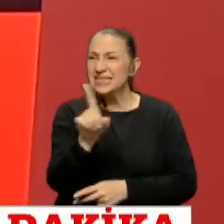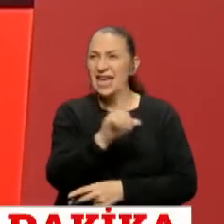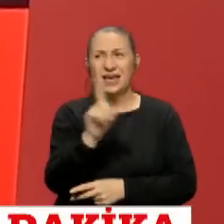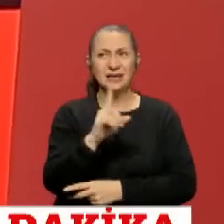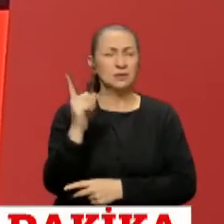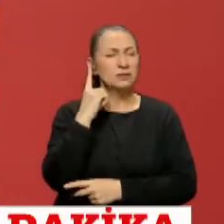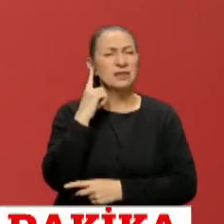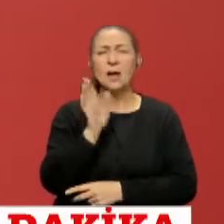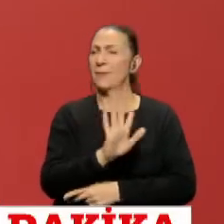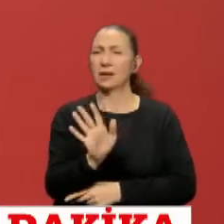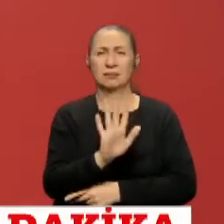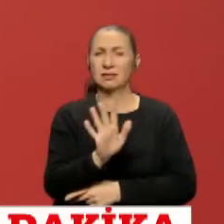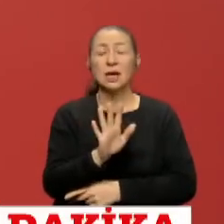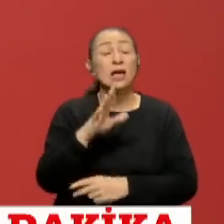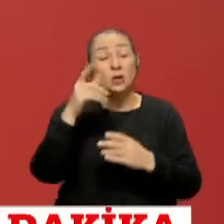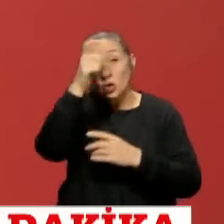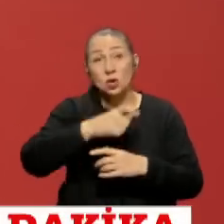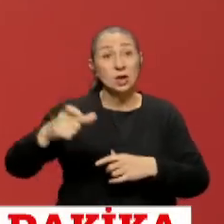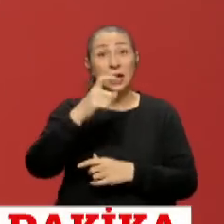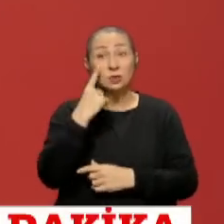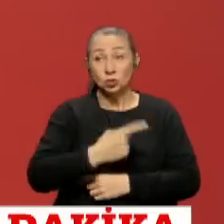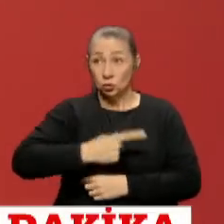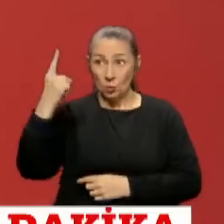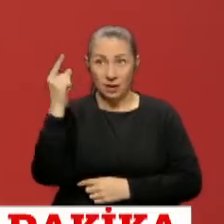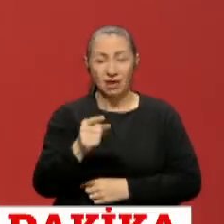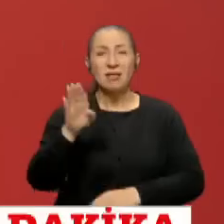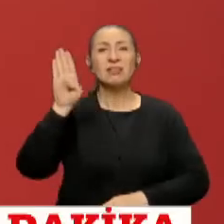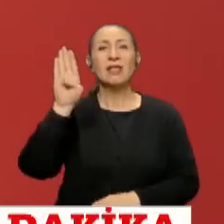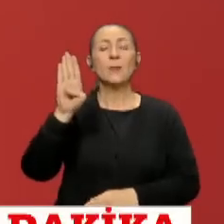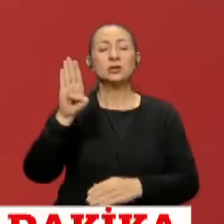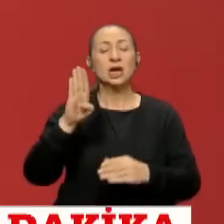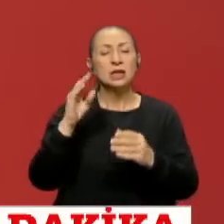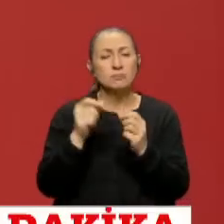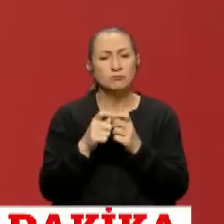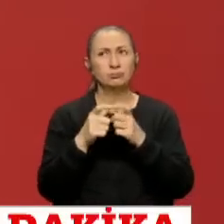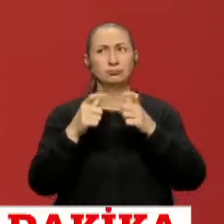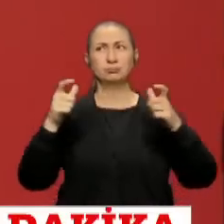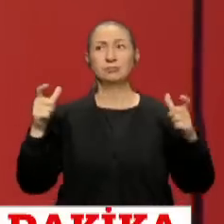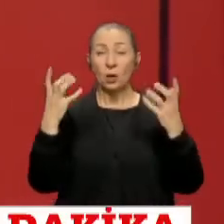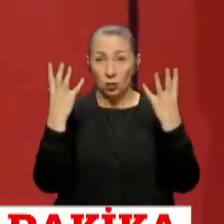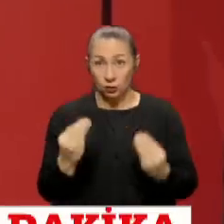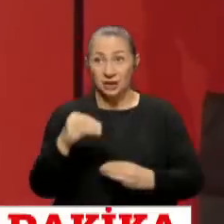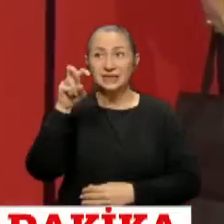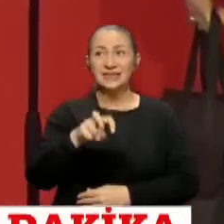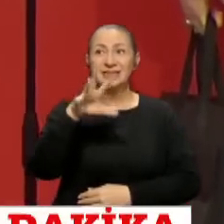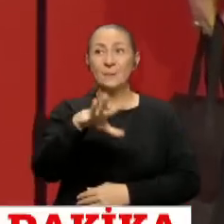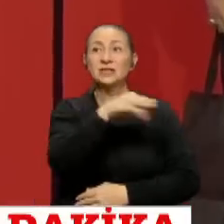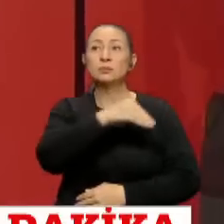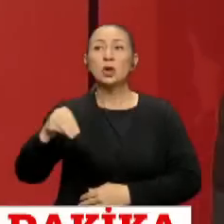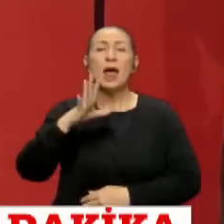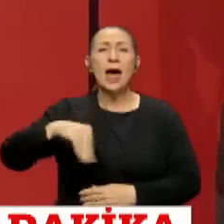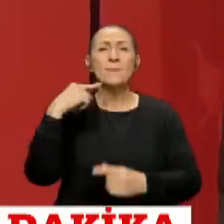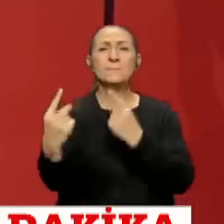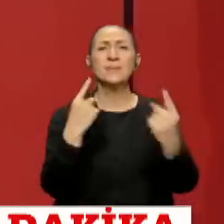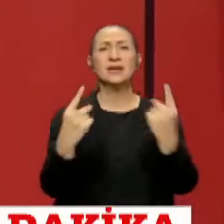kulak asmayın. Türkiye Cumhuriyeti demokrasiyle taşlandığında 85 milyonun her